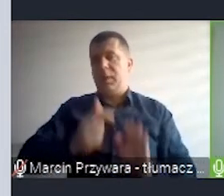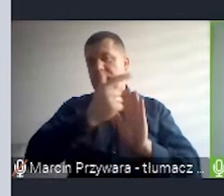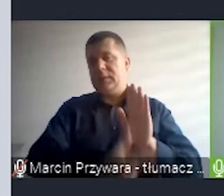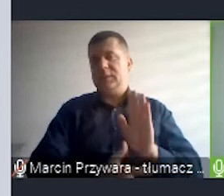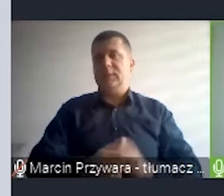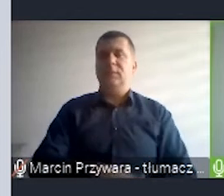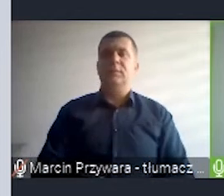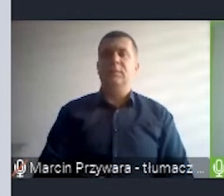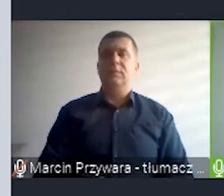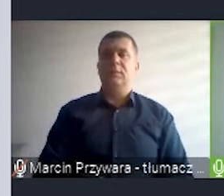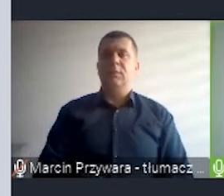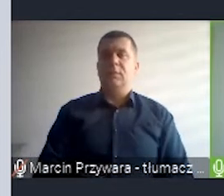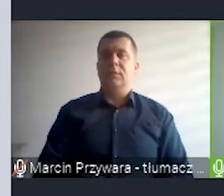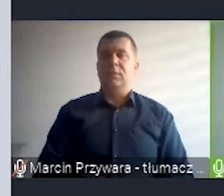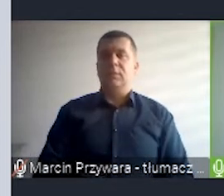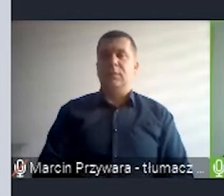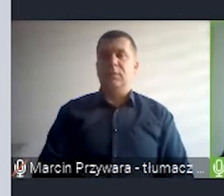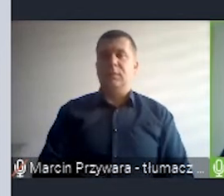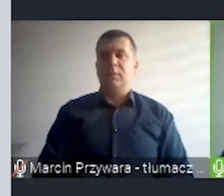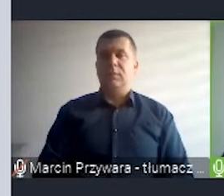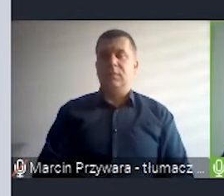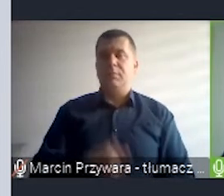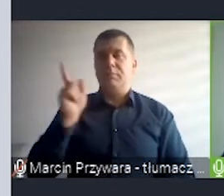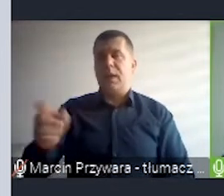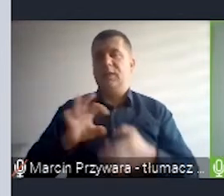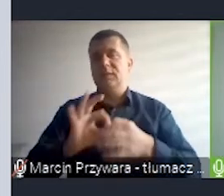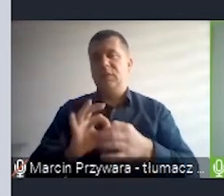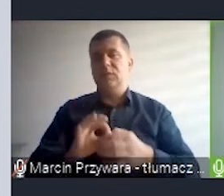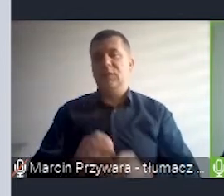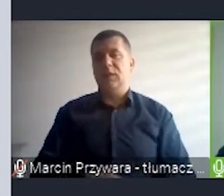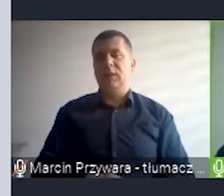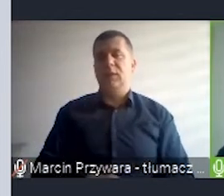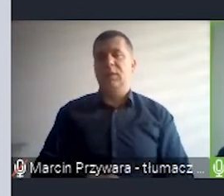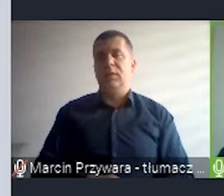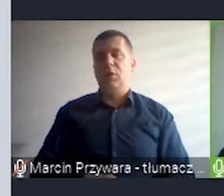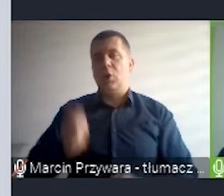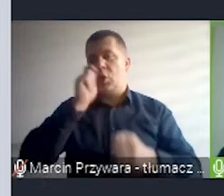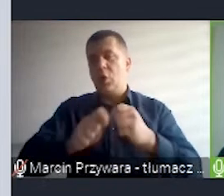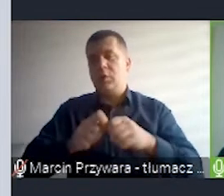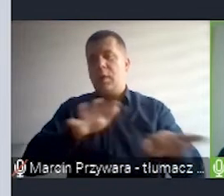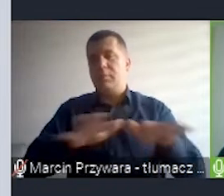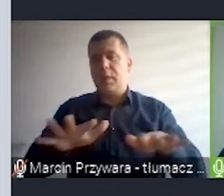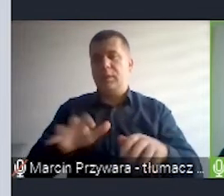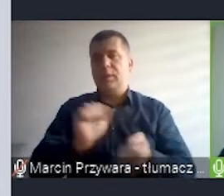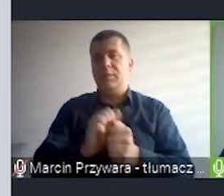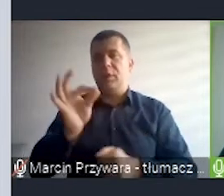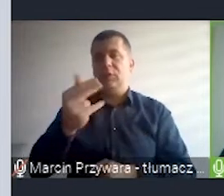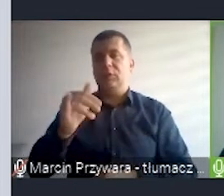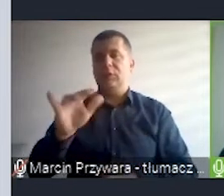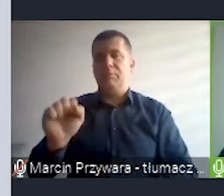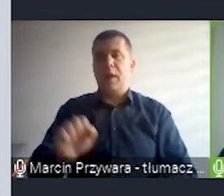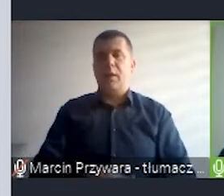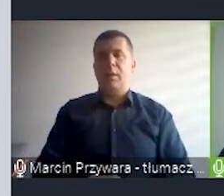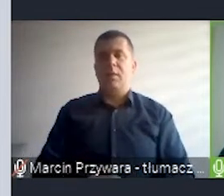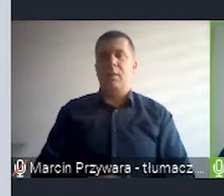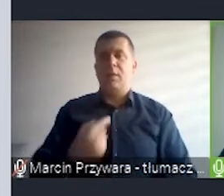listę i to tylko listę związaną z kontrolą w miejscu lub siedzibie